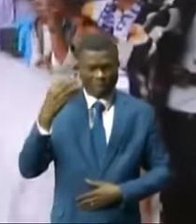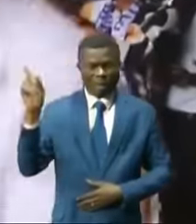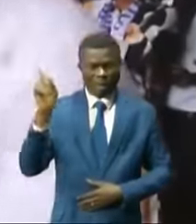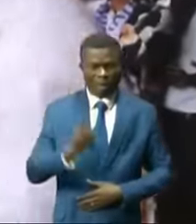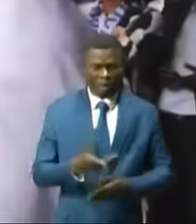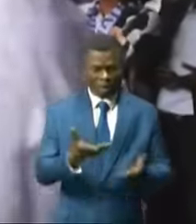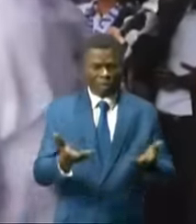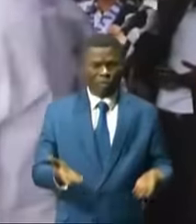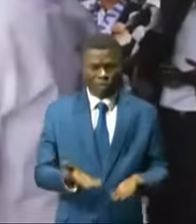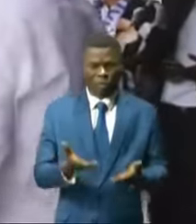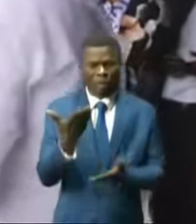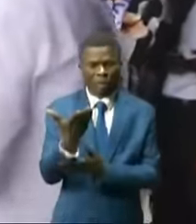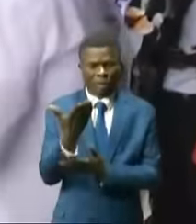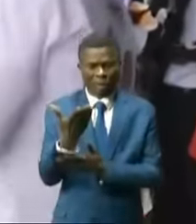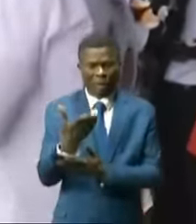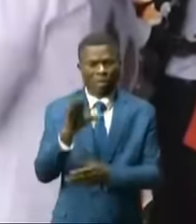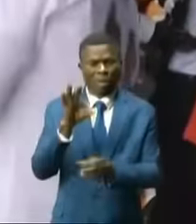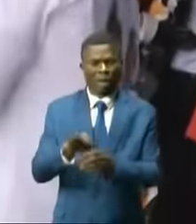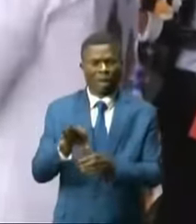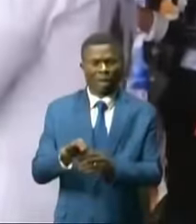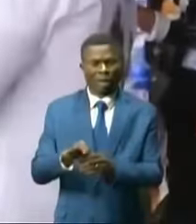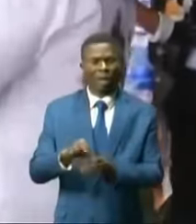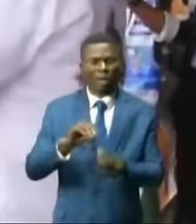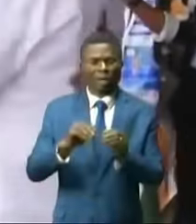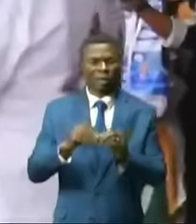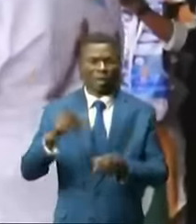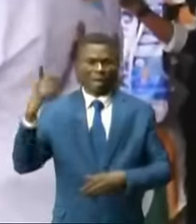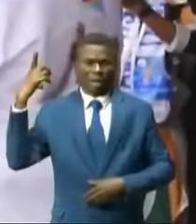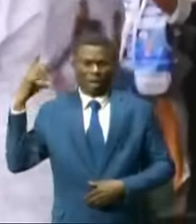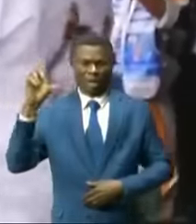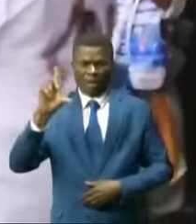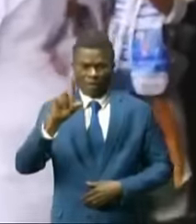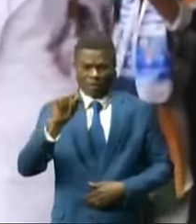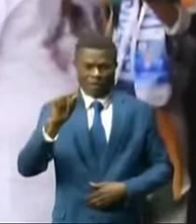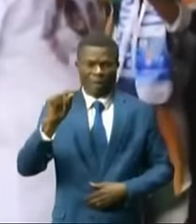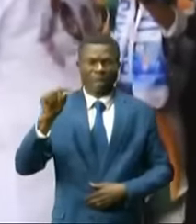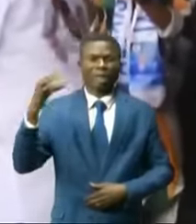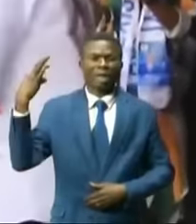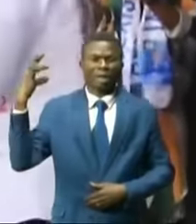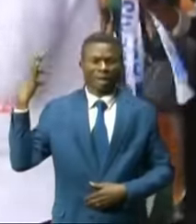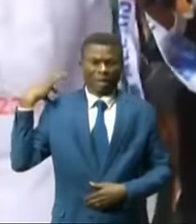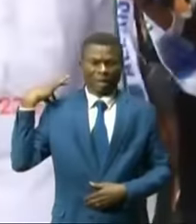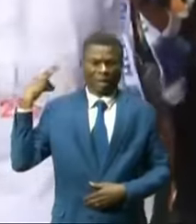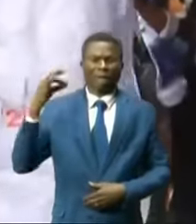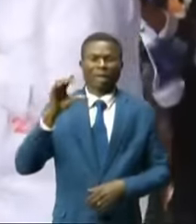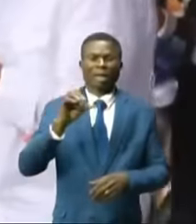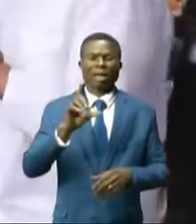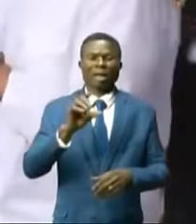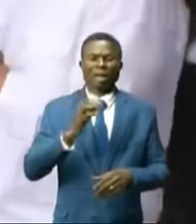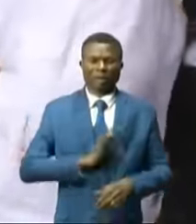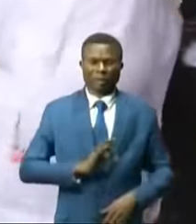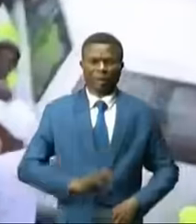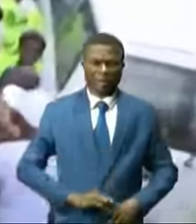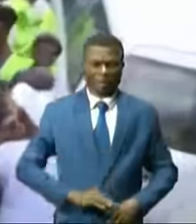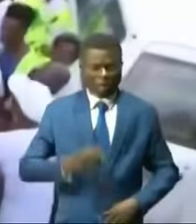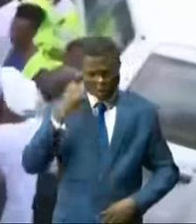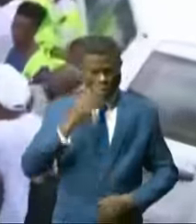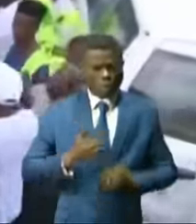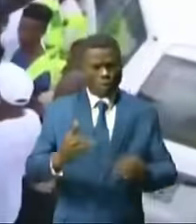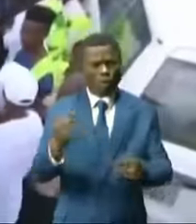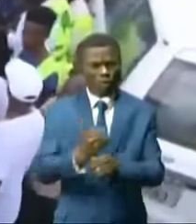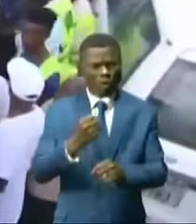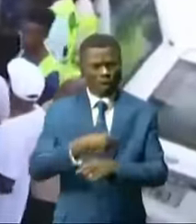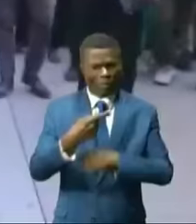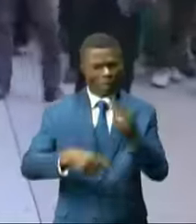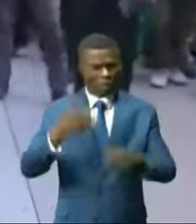ici solliciter vos voix pour le numéro 20 à la présidentielle, Félix Antoine Tshisekedi, pour consolider les acquis.